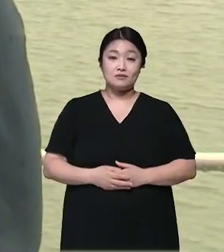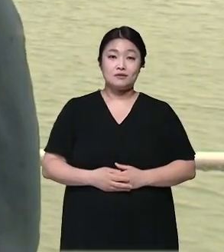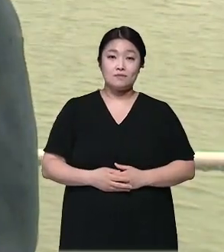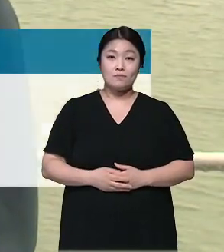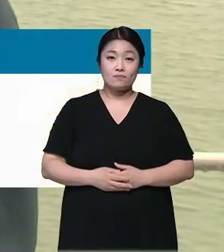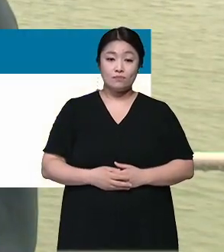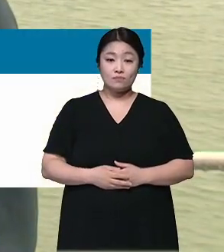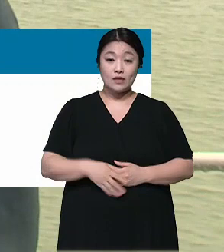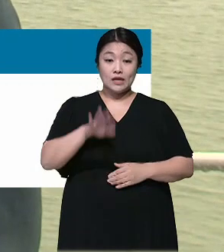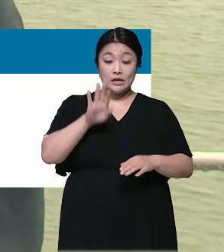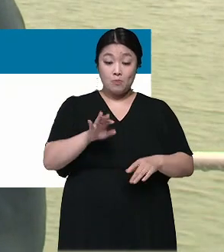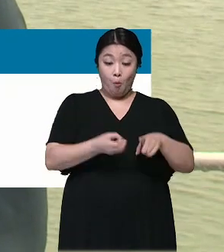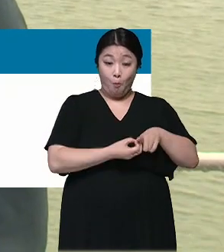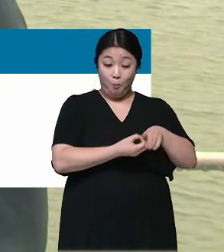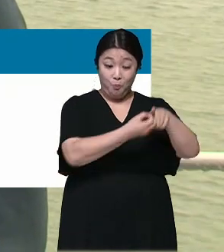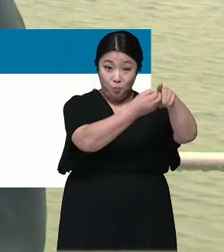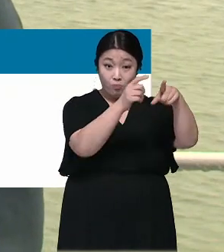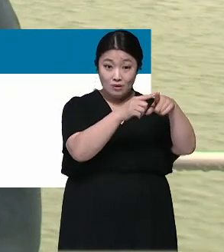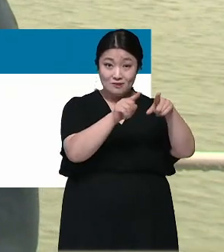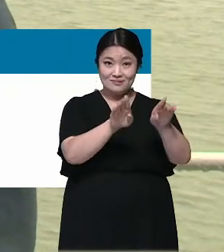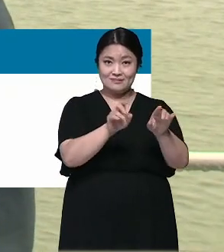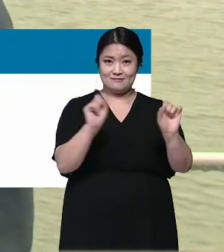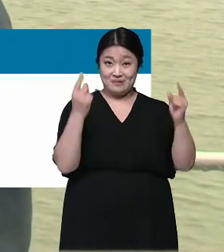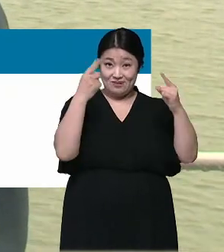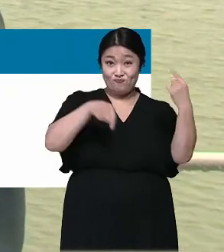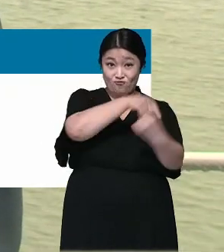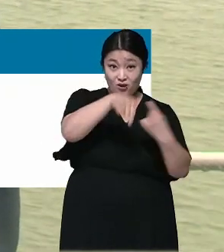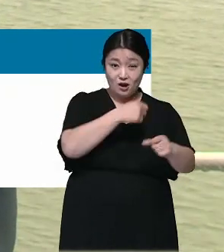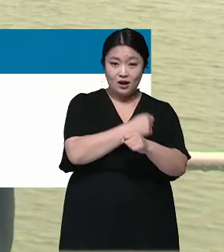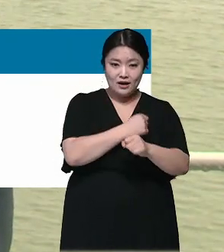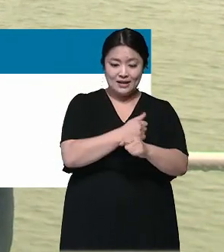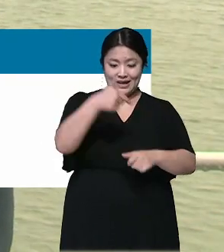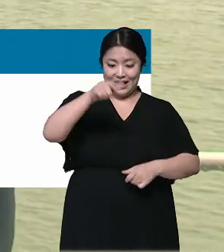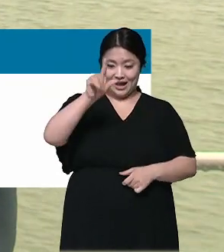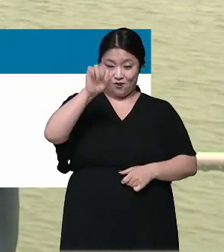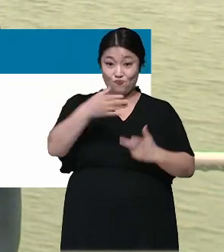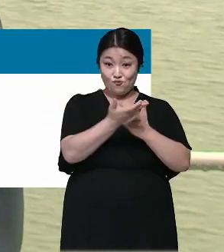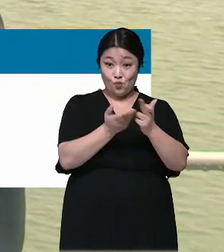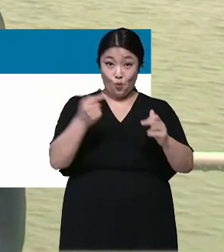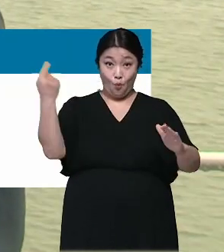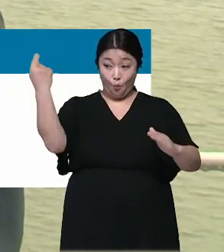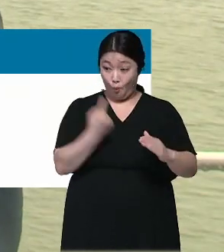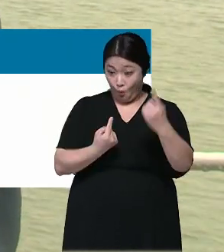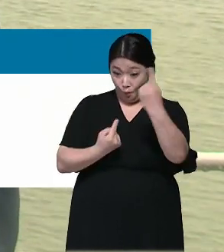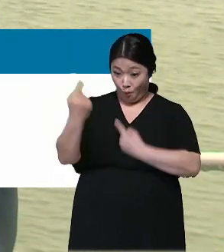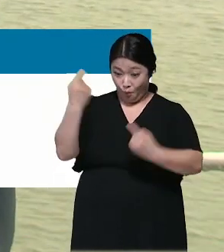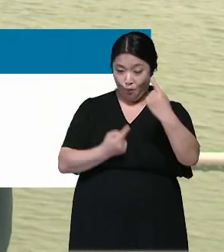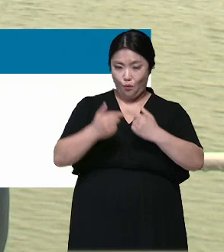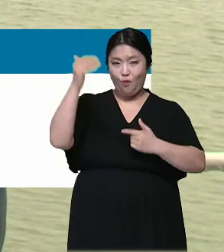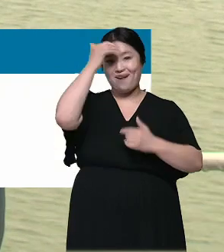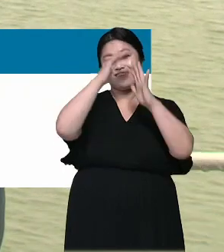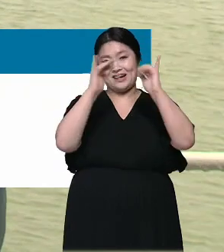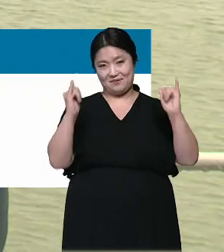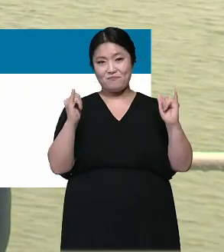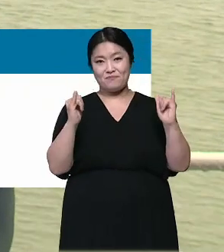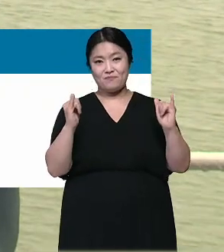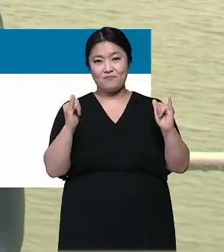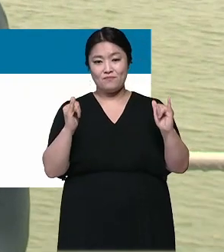그 모노레일을 개통함으로써 가우도를 찾는 그